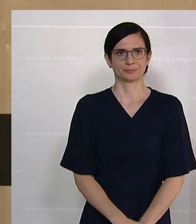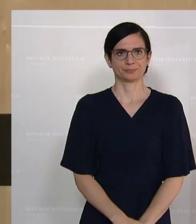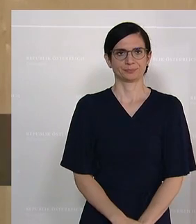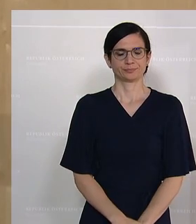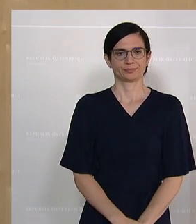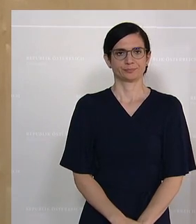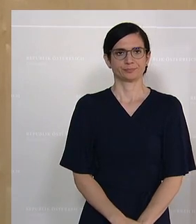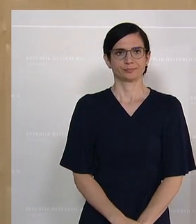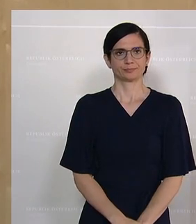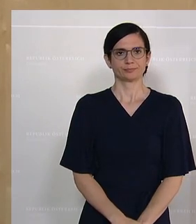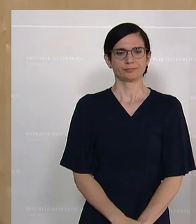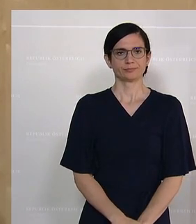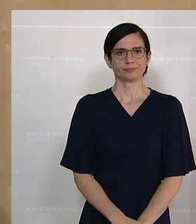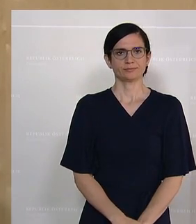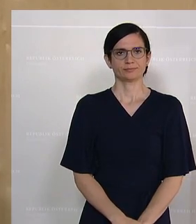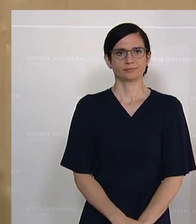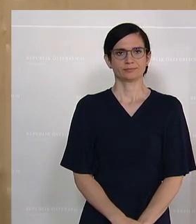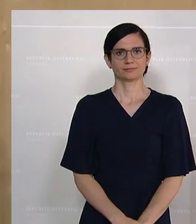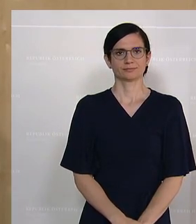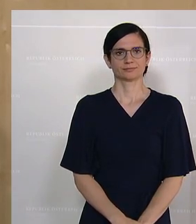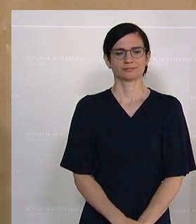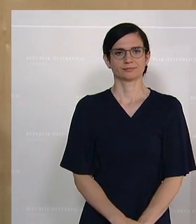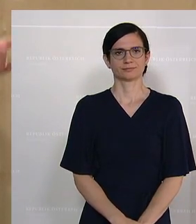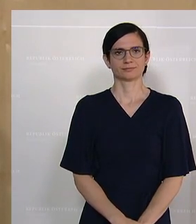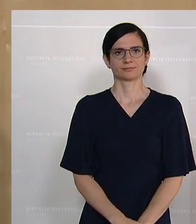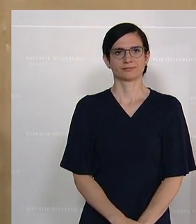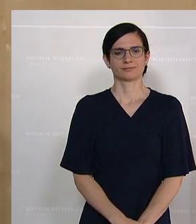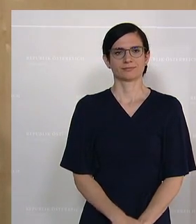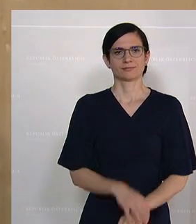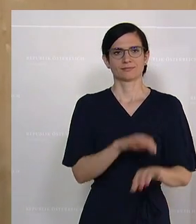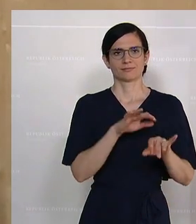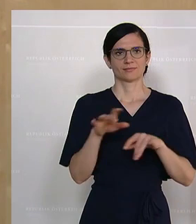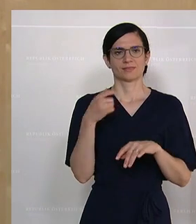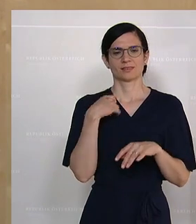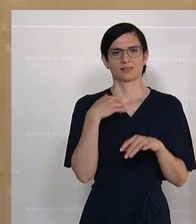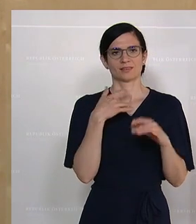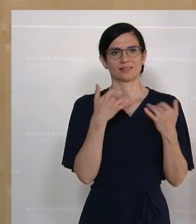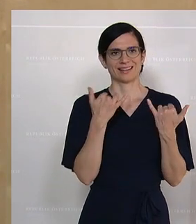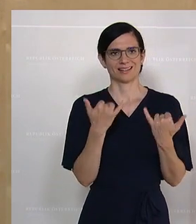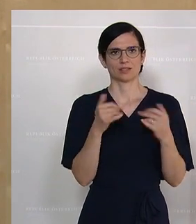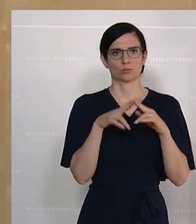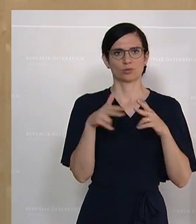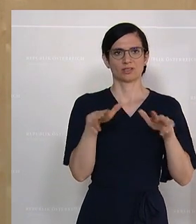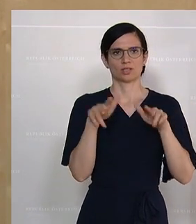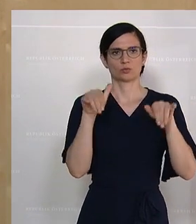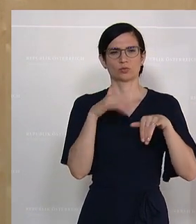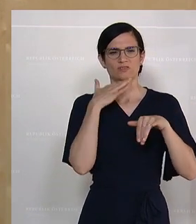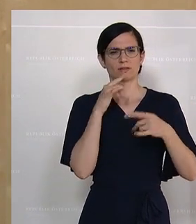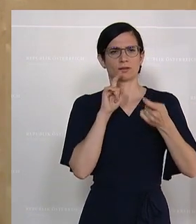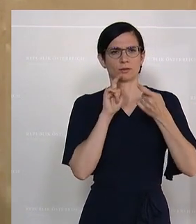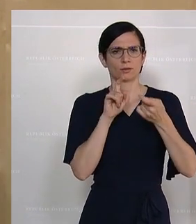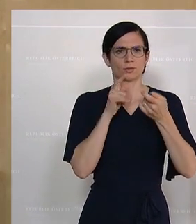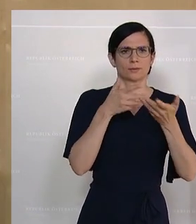erlauben sie mir das ringen und die abwägung fragen die wir in der bundesregierung gemacht haben